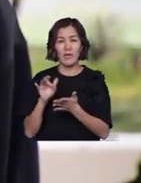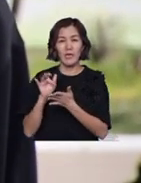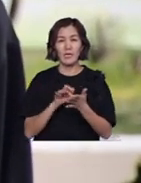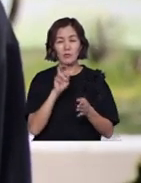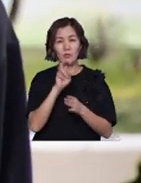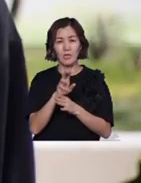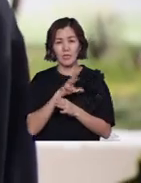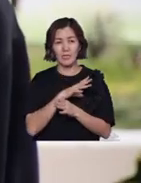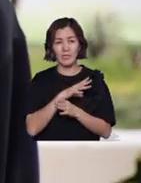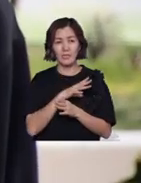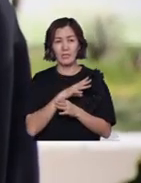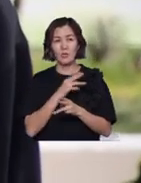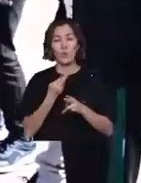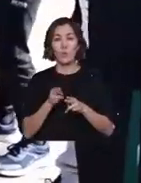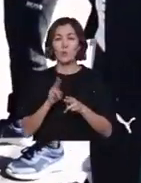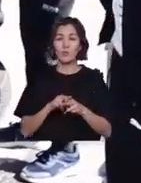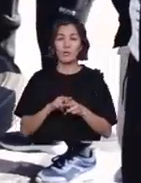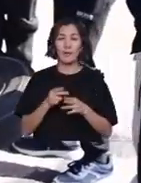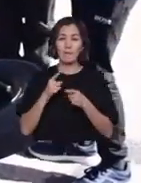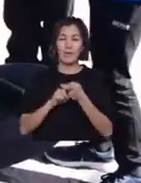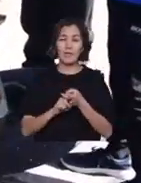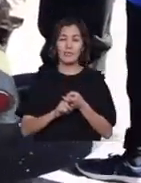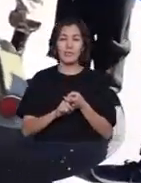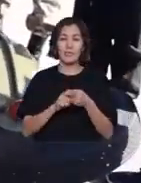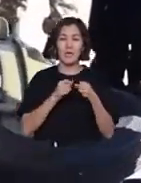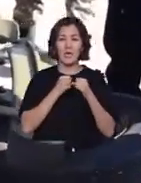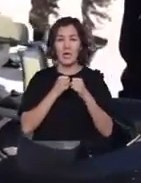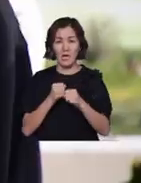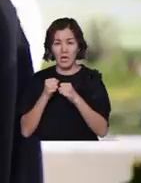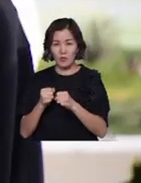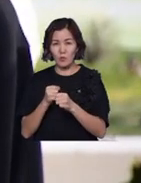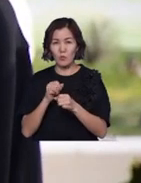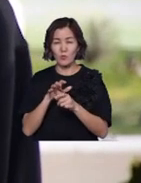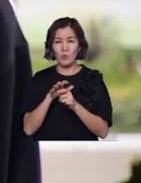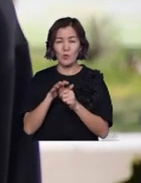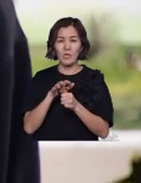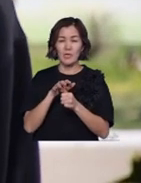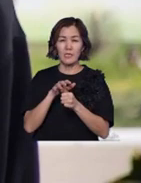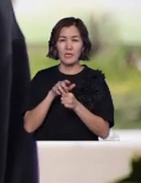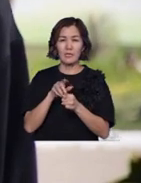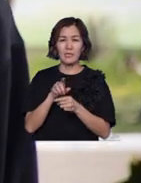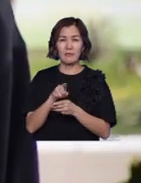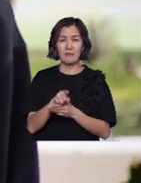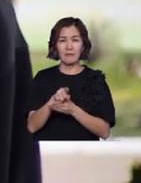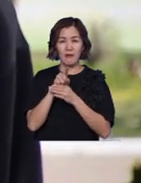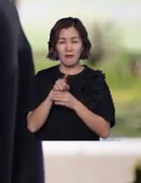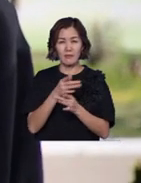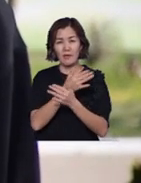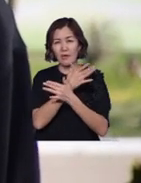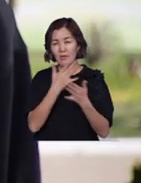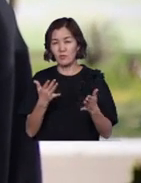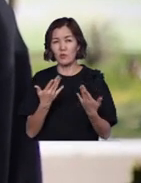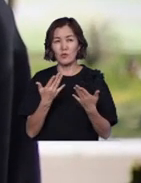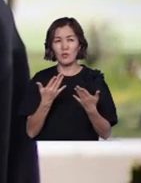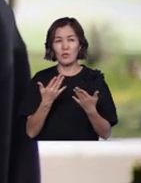келдік. Осыған орай бізге қару-жарақты қолдану, әскери жұмыстарды көрсету, қалай